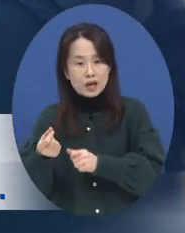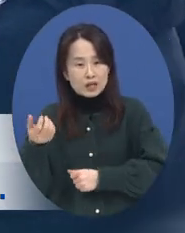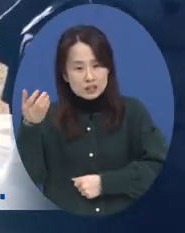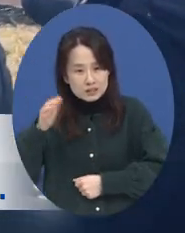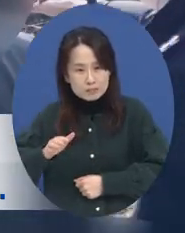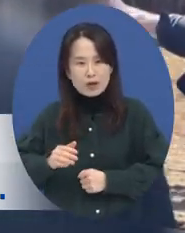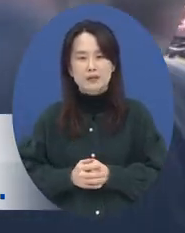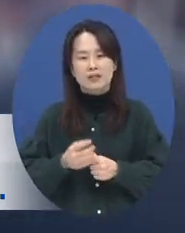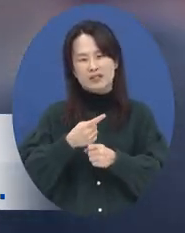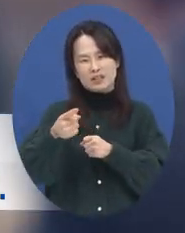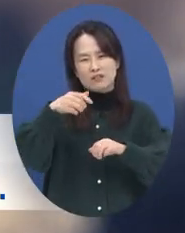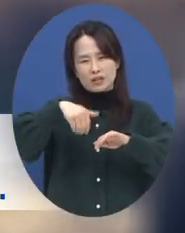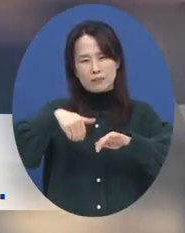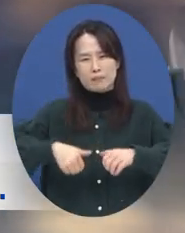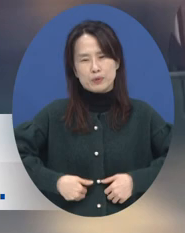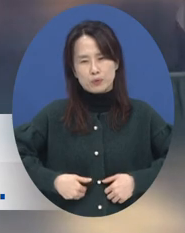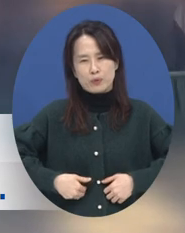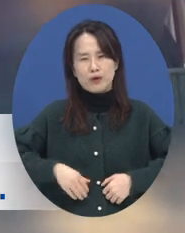개발을 해놔야 하는데